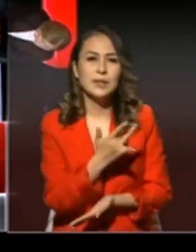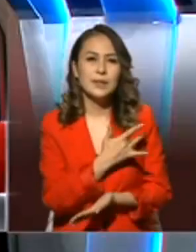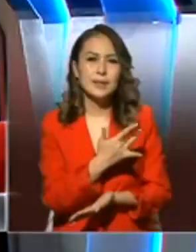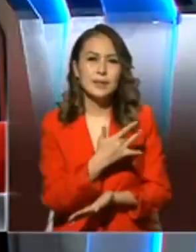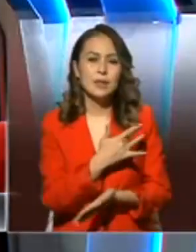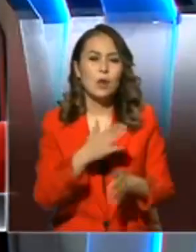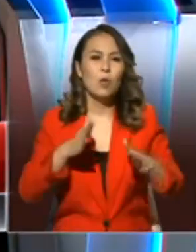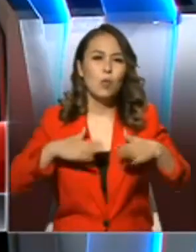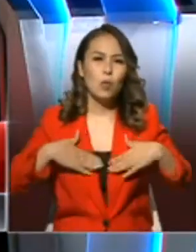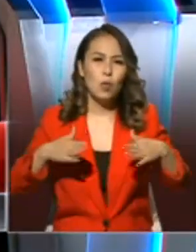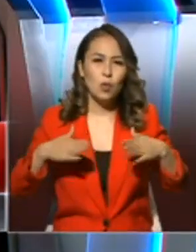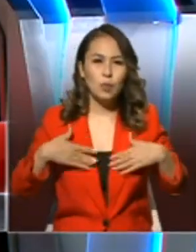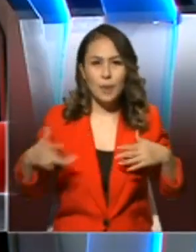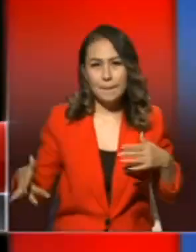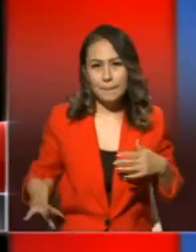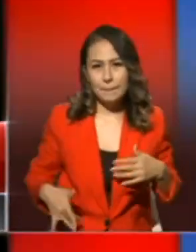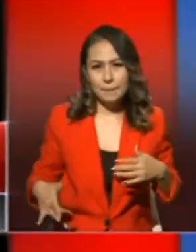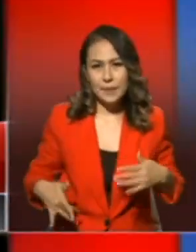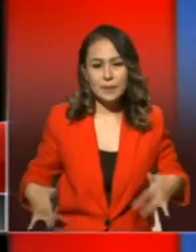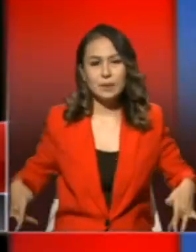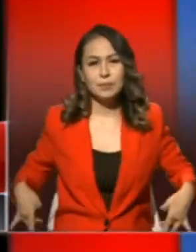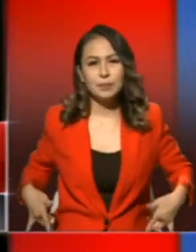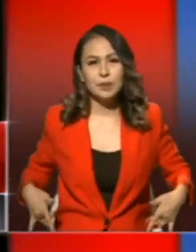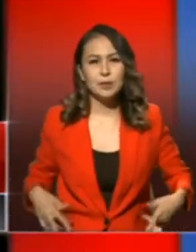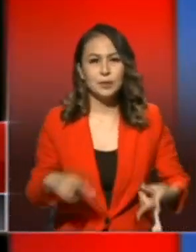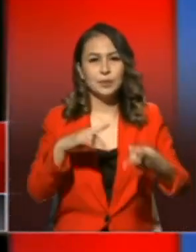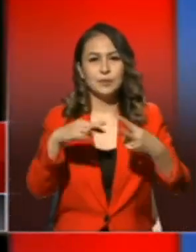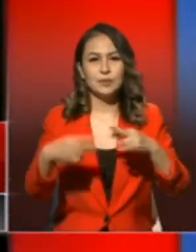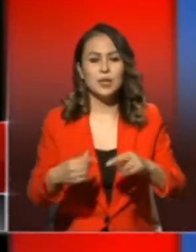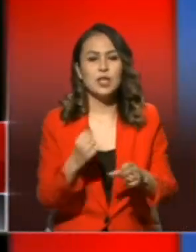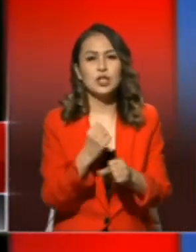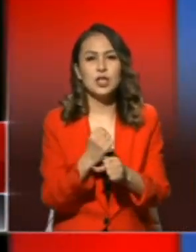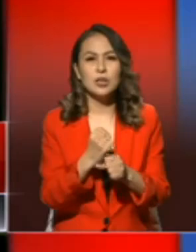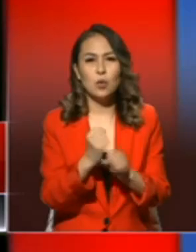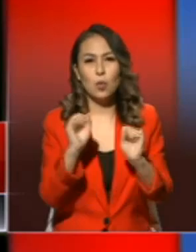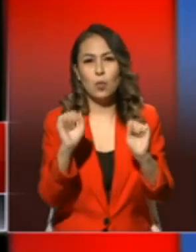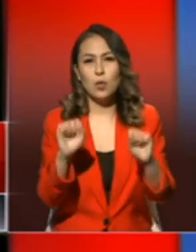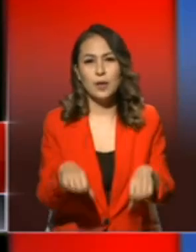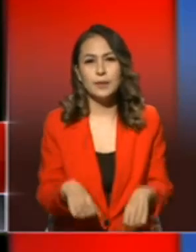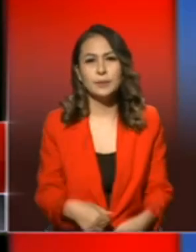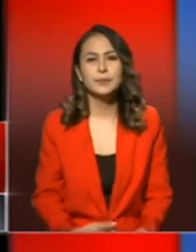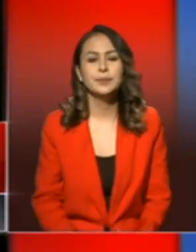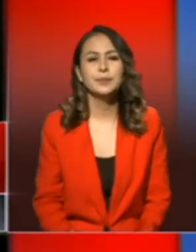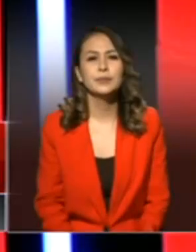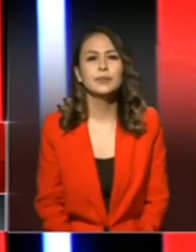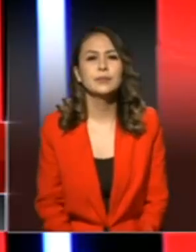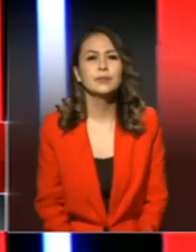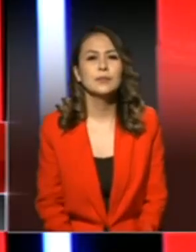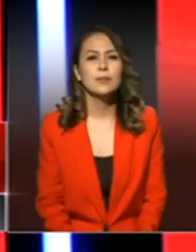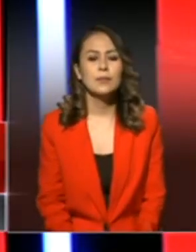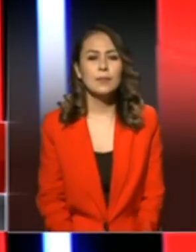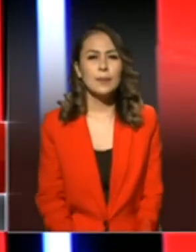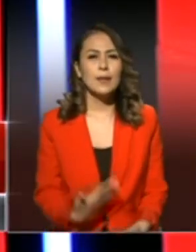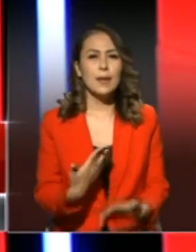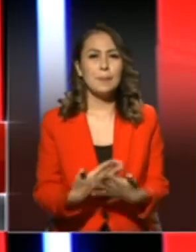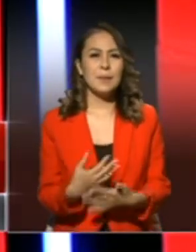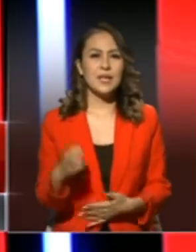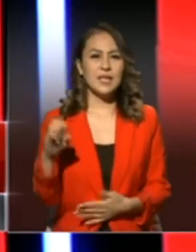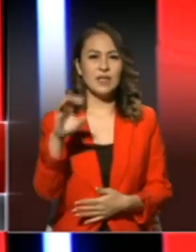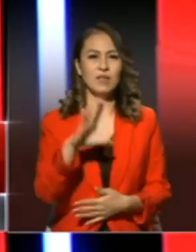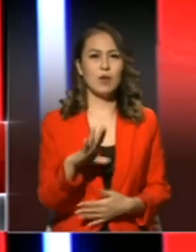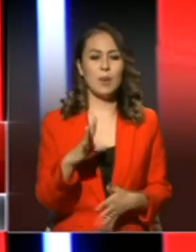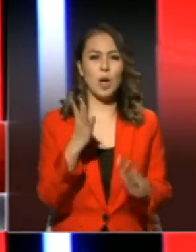өкпе, бауыр, бүйрек трансплантациясы жасалады. Мына Еуропа мемлекеттерінде керек